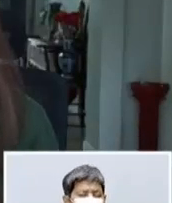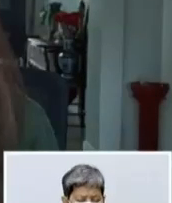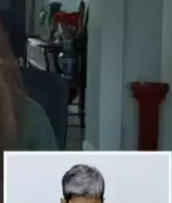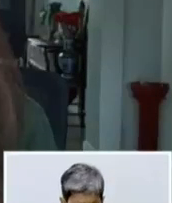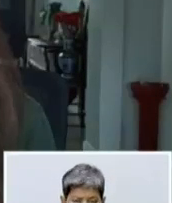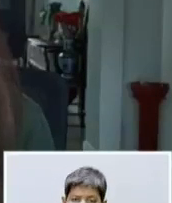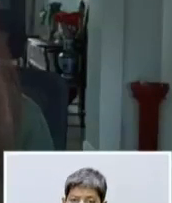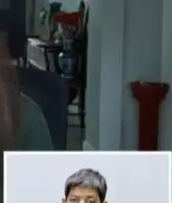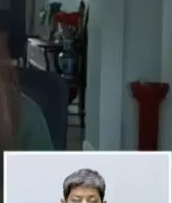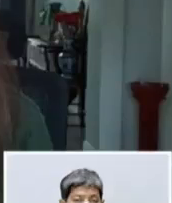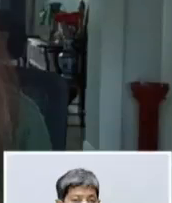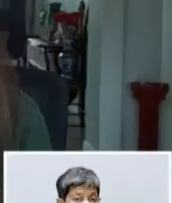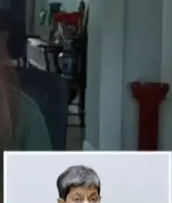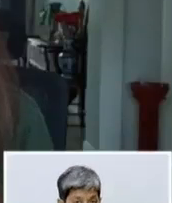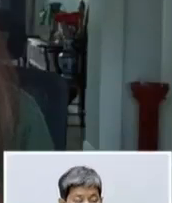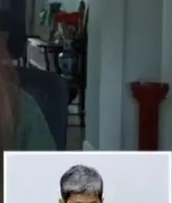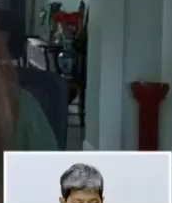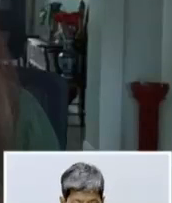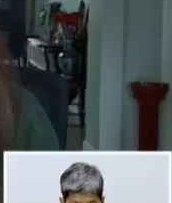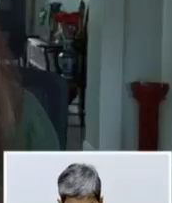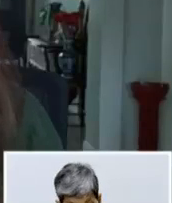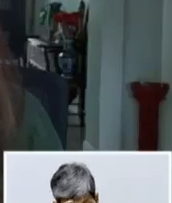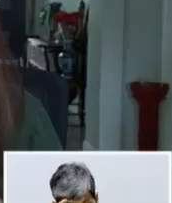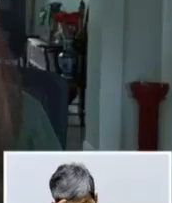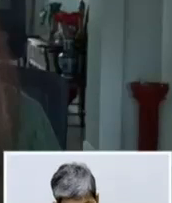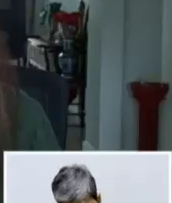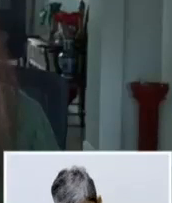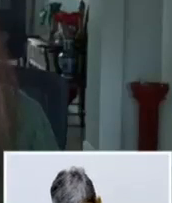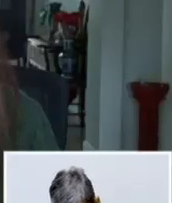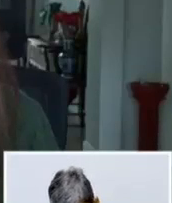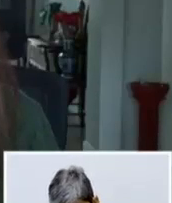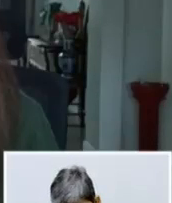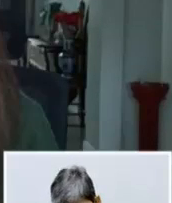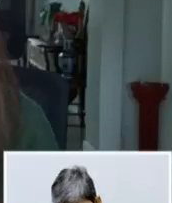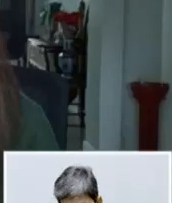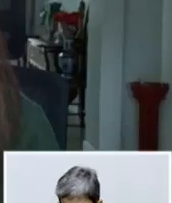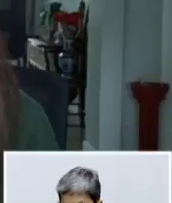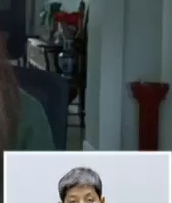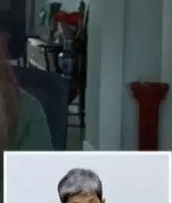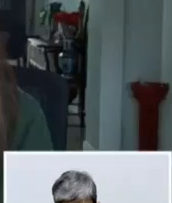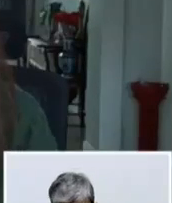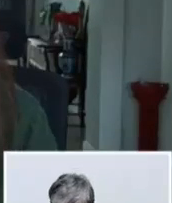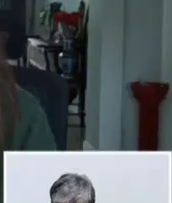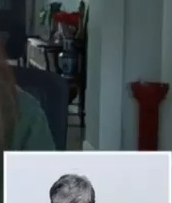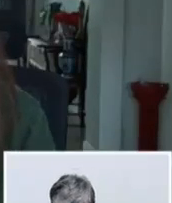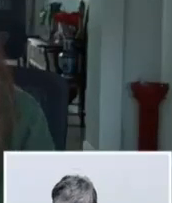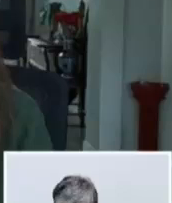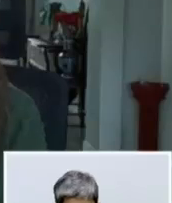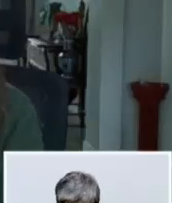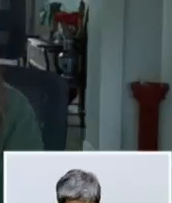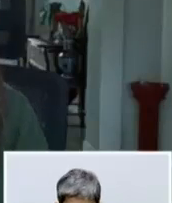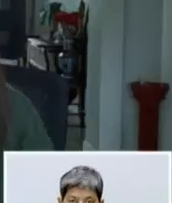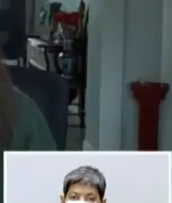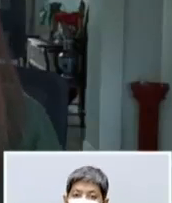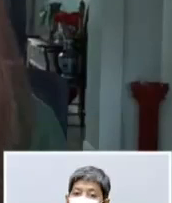ดค่ะทางยูเครนเองนะมีข่าวว่าทางกองทัพเนี่ยมีการซ้อมรบโดยใช้อาวุธที่ผลิตในสหรัฐใกล้กับพื้นที่ขัดแย้งค่ะ